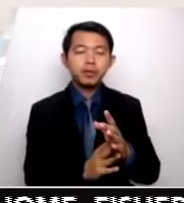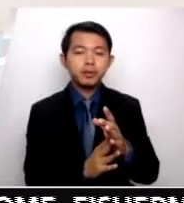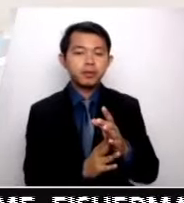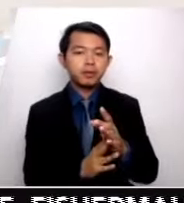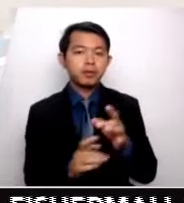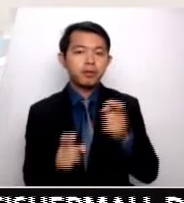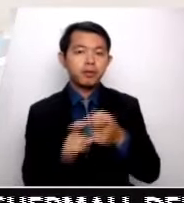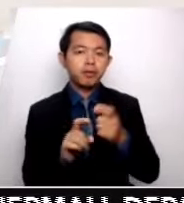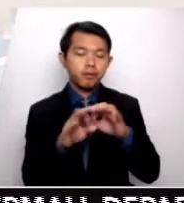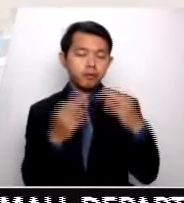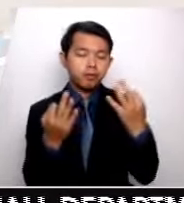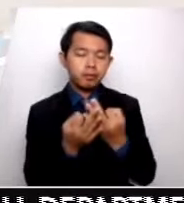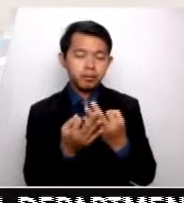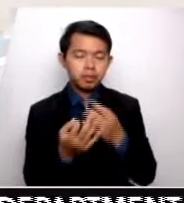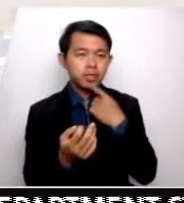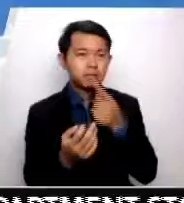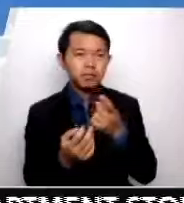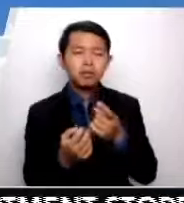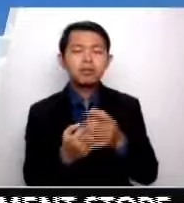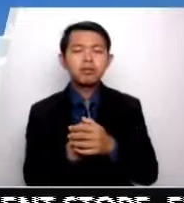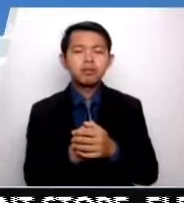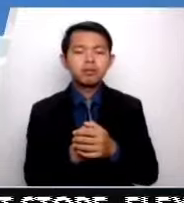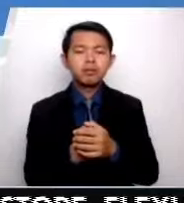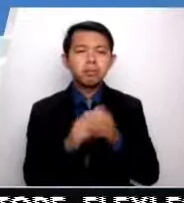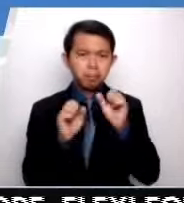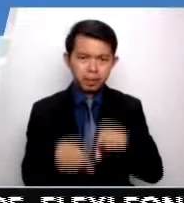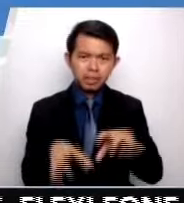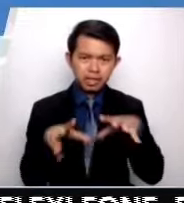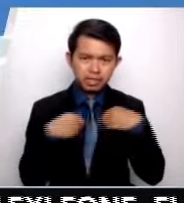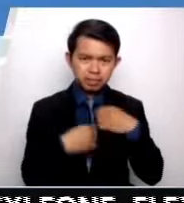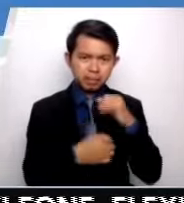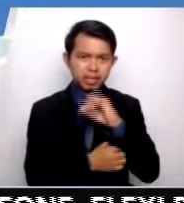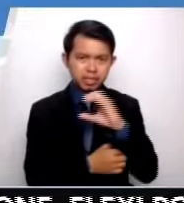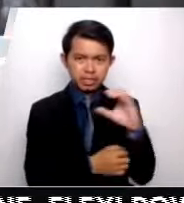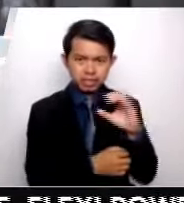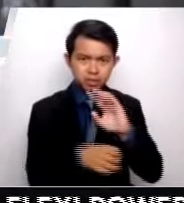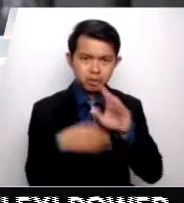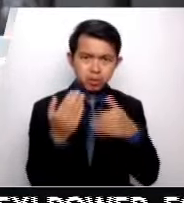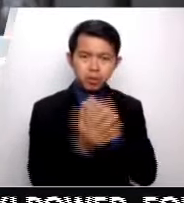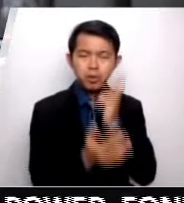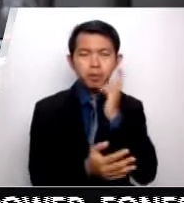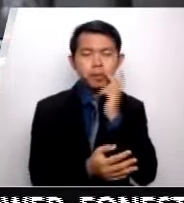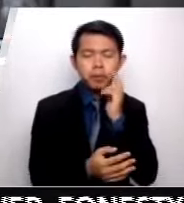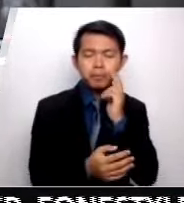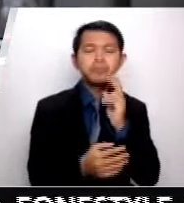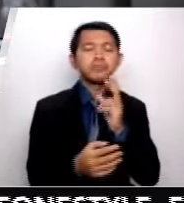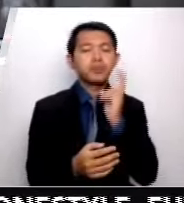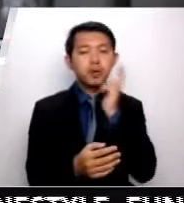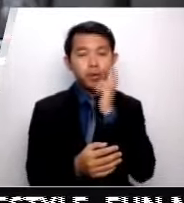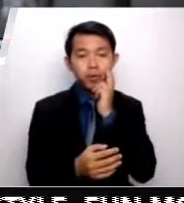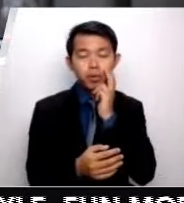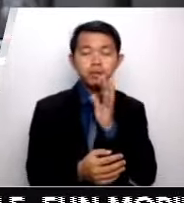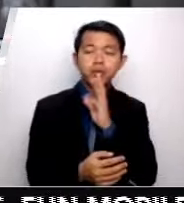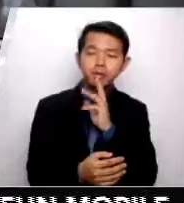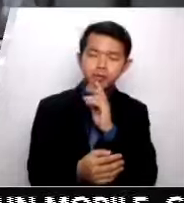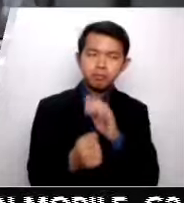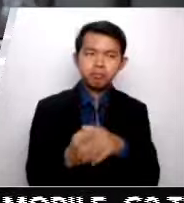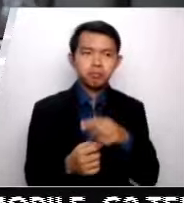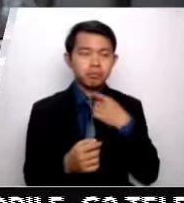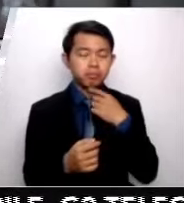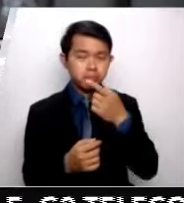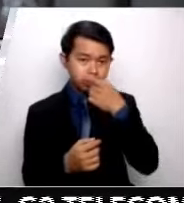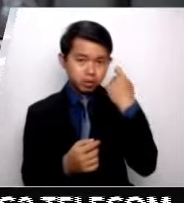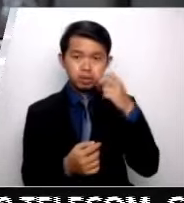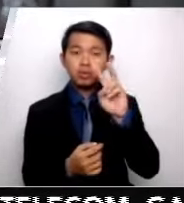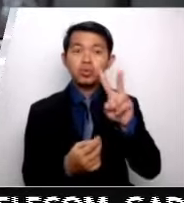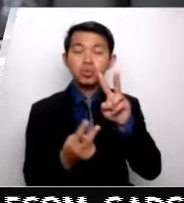admissible o pwedeng tanggapin ang icc ang mga sinabi ni Duterte dalawa lang naman ang tanong diyan is it relevant is it